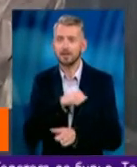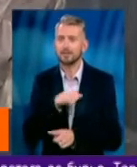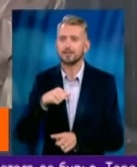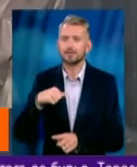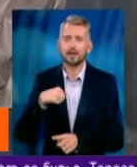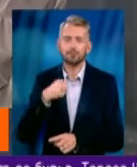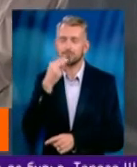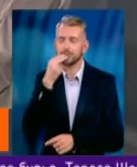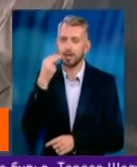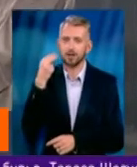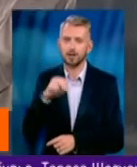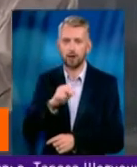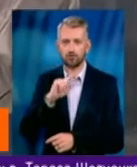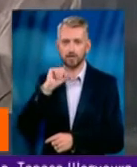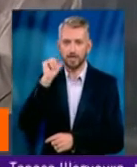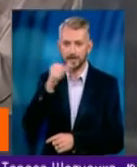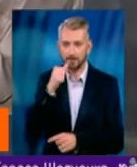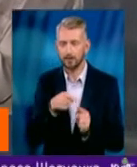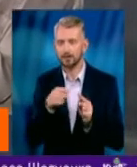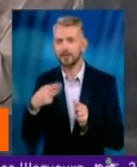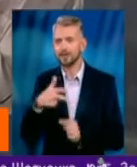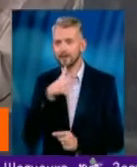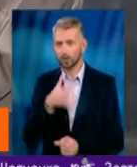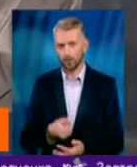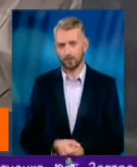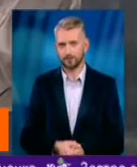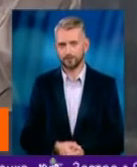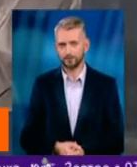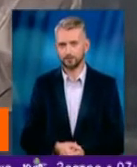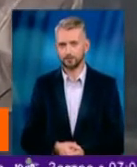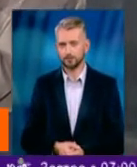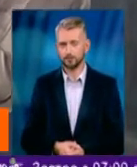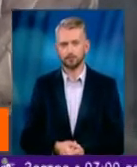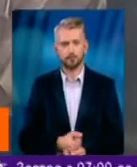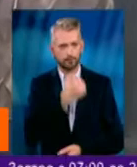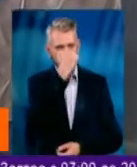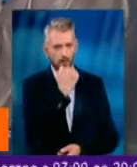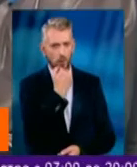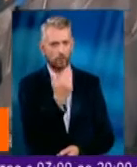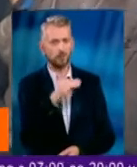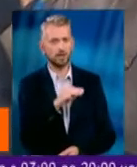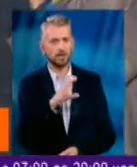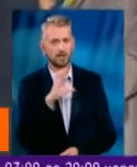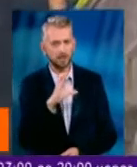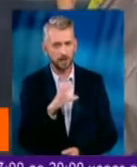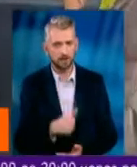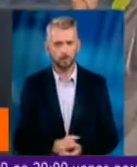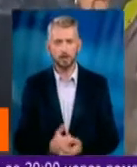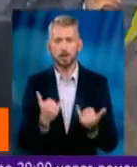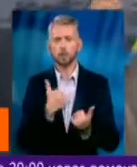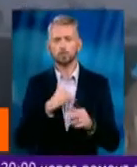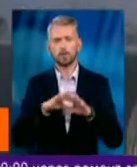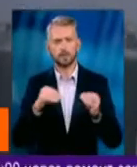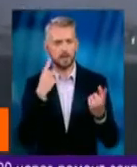наверное, найкращий рік за всі 30 років. Дякую вам, Тетяна Семенівна. Наразі в мене